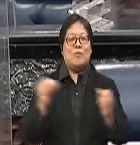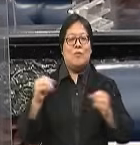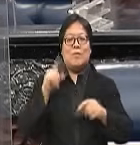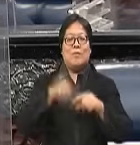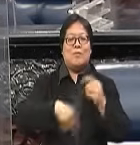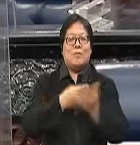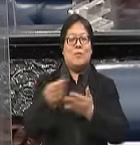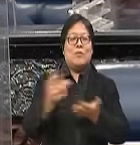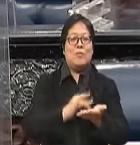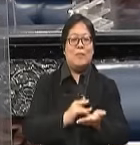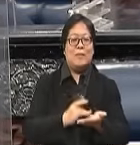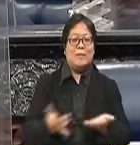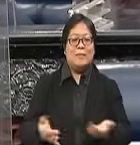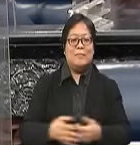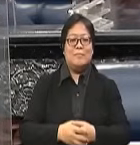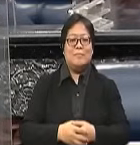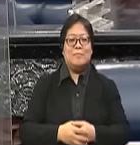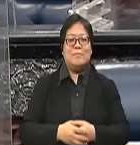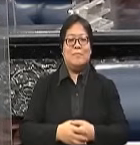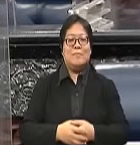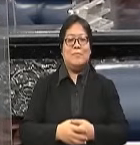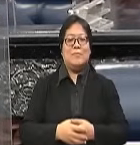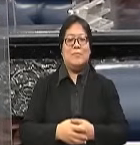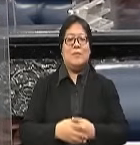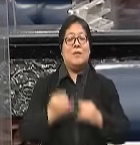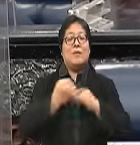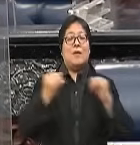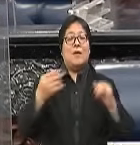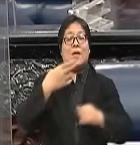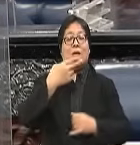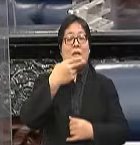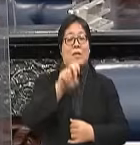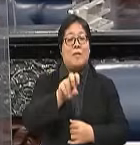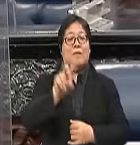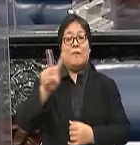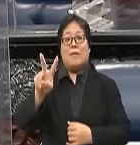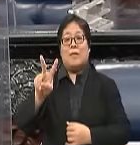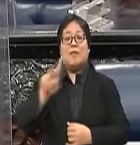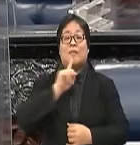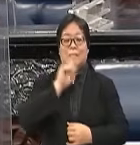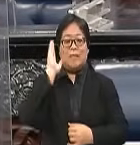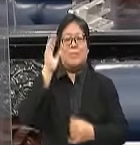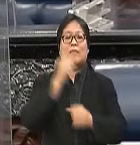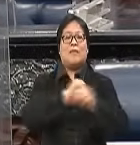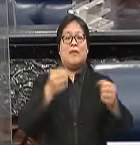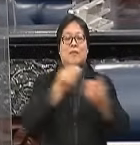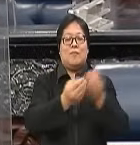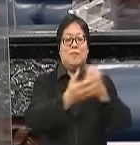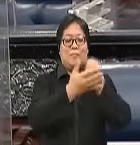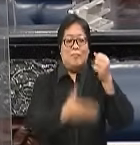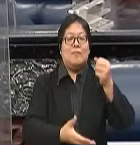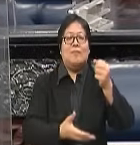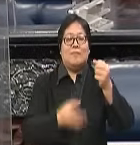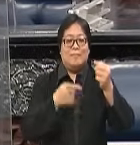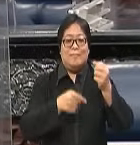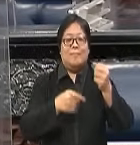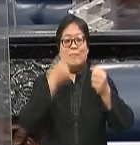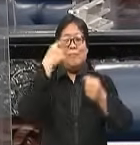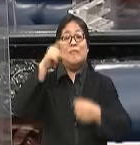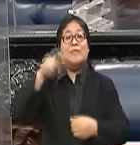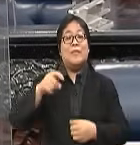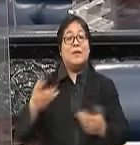beli obat Kecamatan hydrant emangna menyediakan produk kan yang cukup untuk